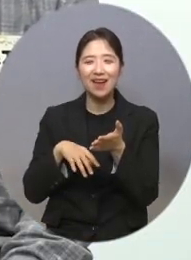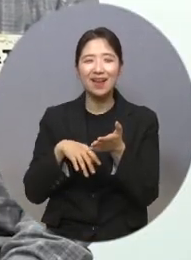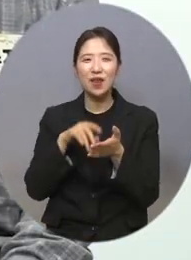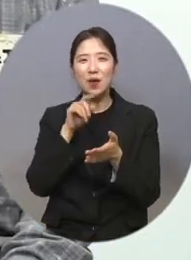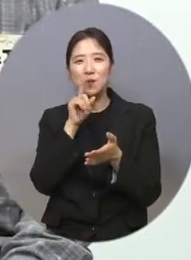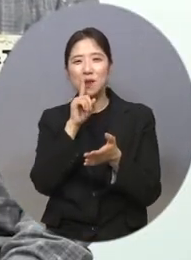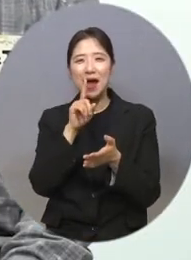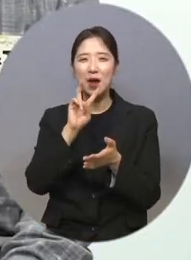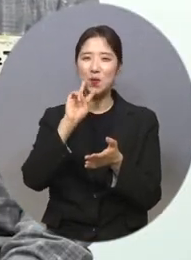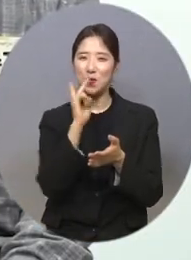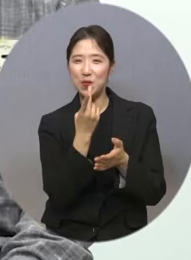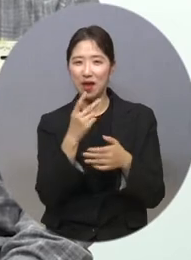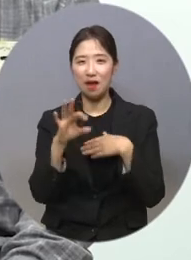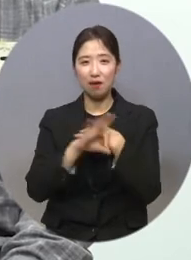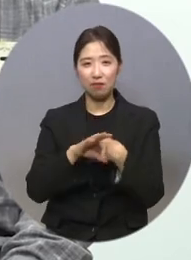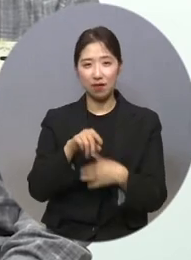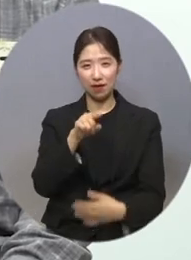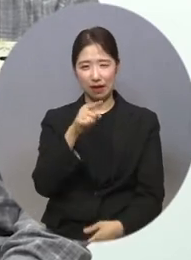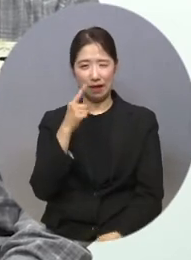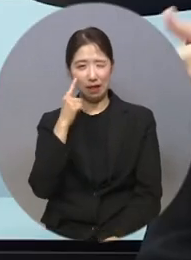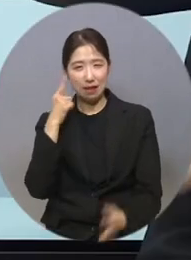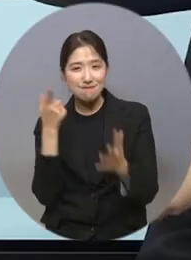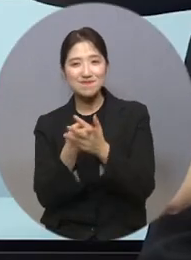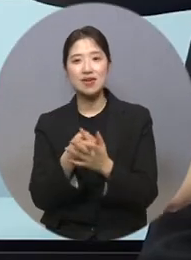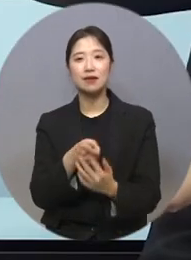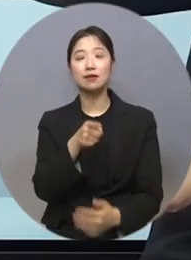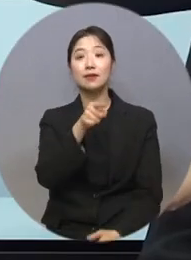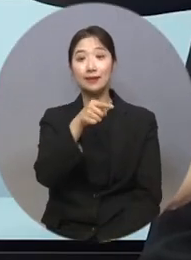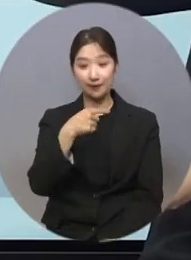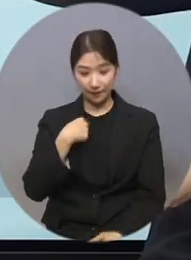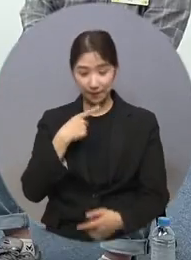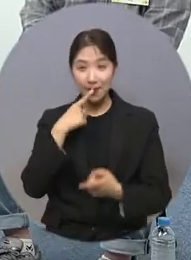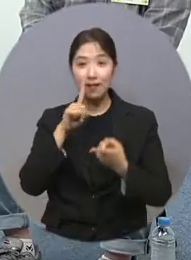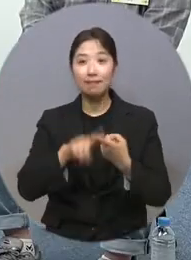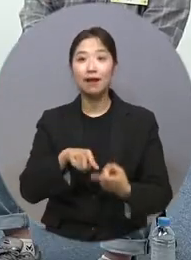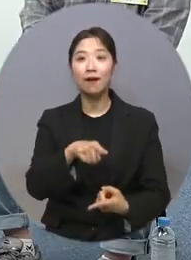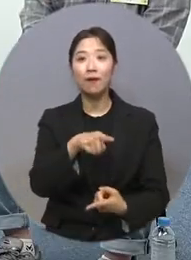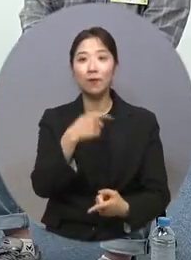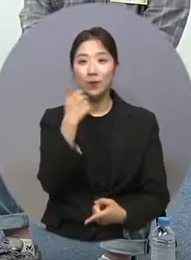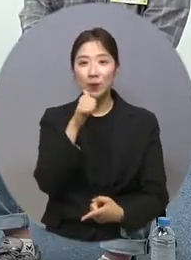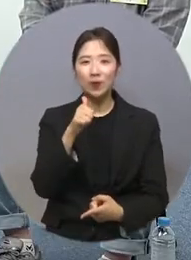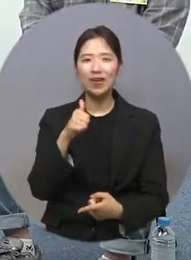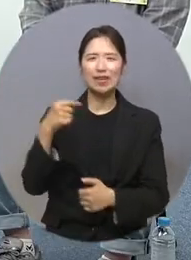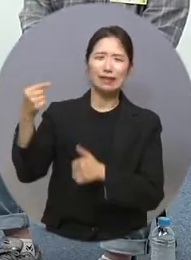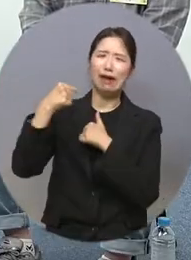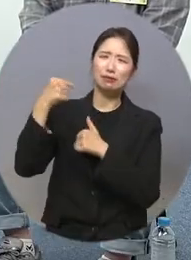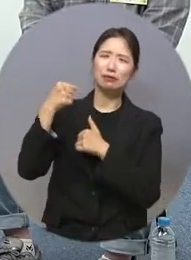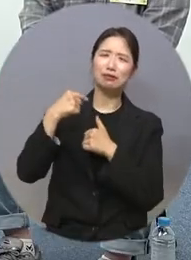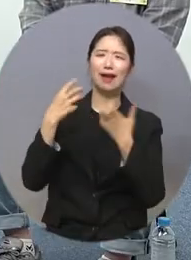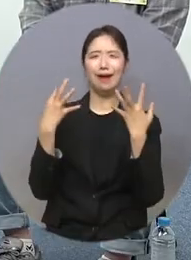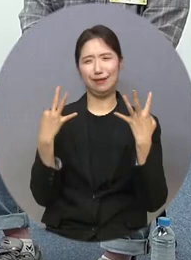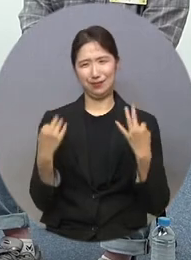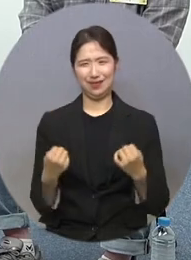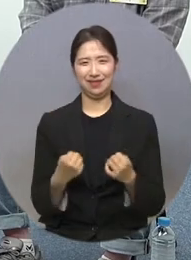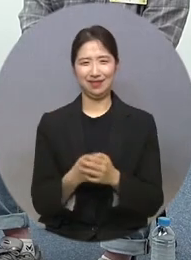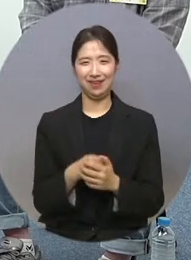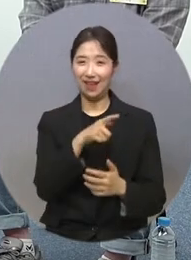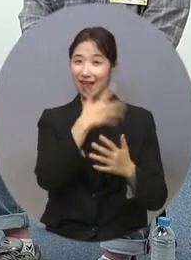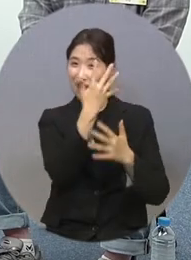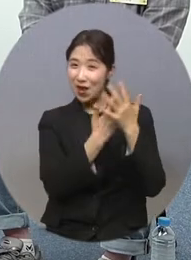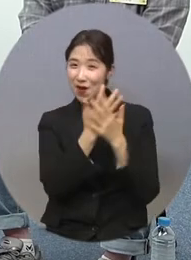코다처럼 말을 좀 돌려서 하거나 이러면 바로 알아보시고 말하는 대로 통역해 이렇게 되게 욕을 많이 하셨어요. 영화도 비슷한